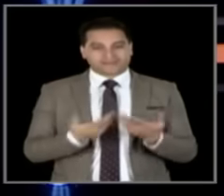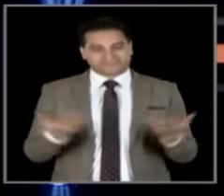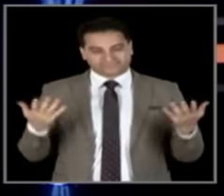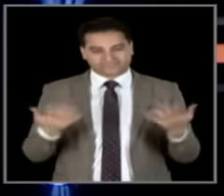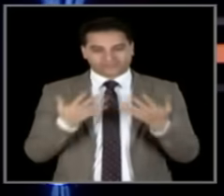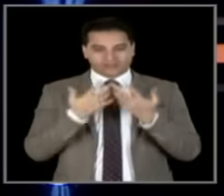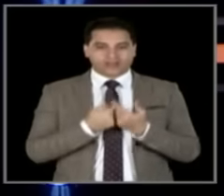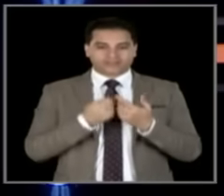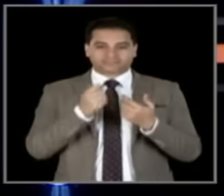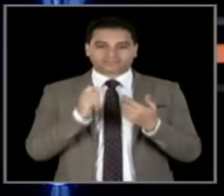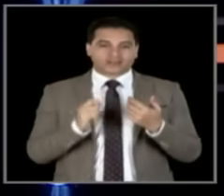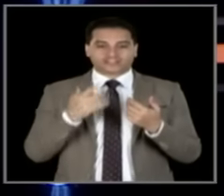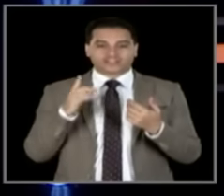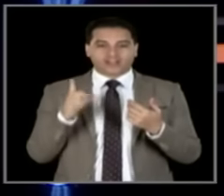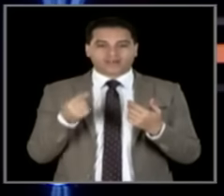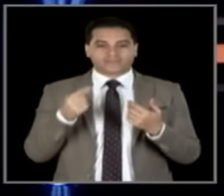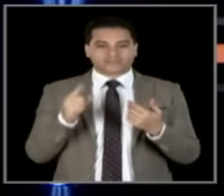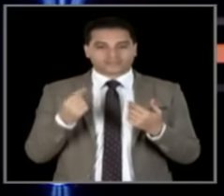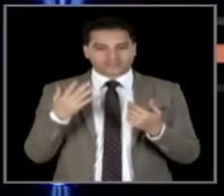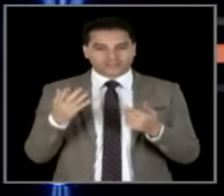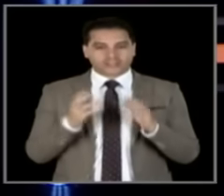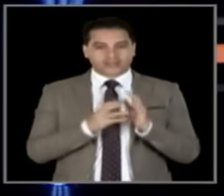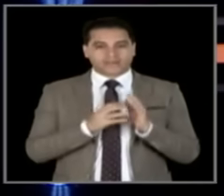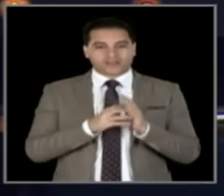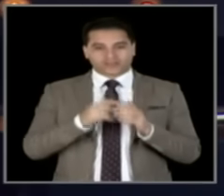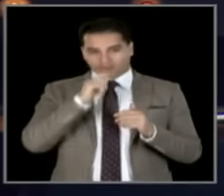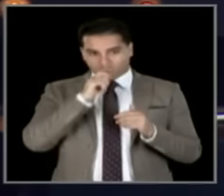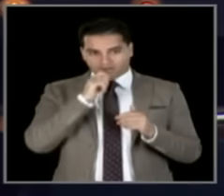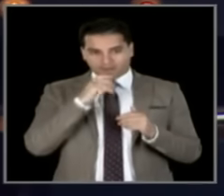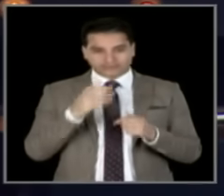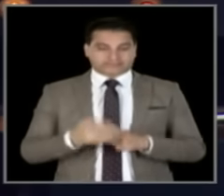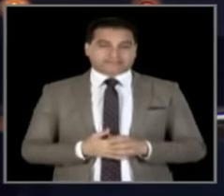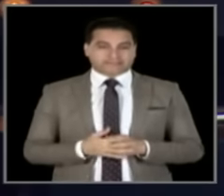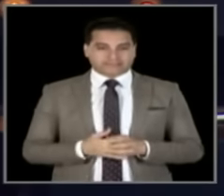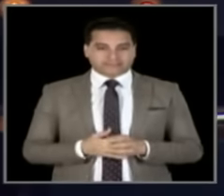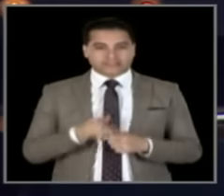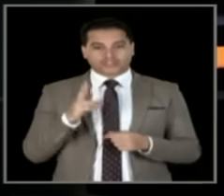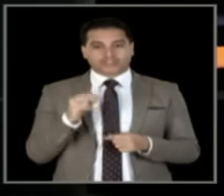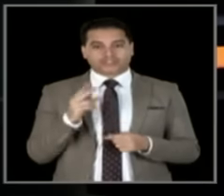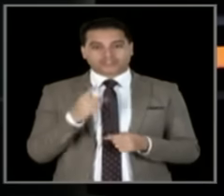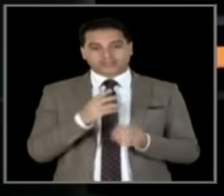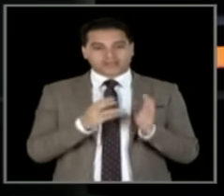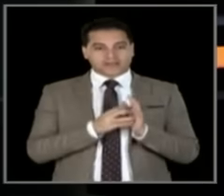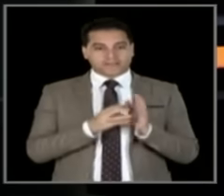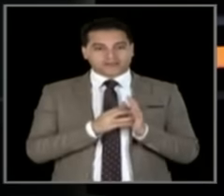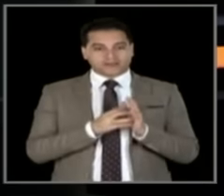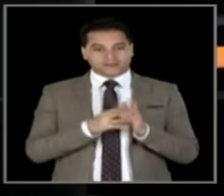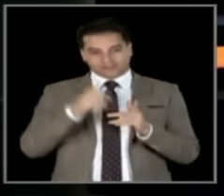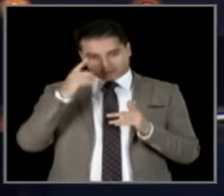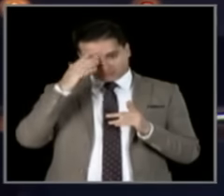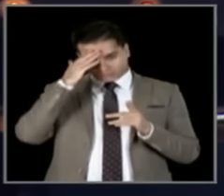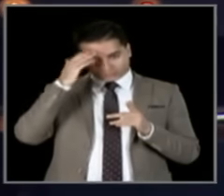ناقص 15 نقطة جامعة دمياط، 20 جامعة أسيوط. نبدأ ونركز يا